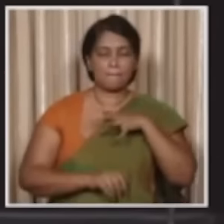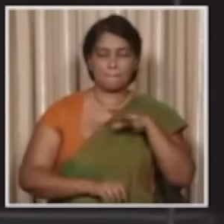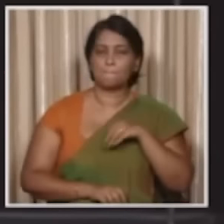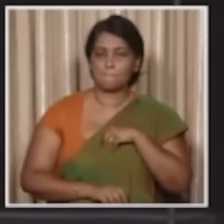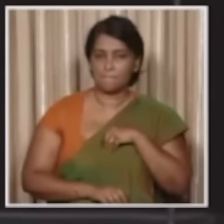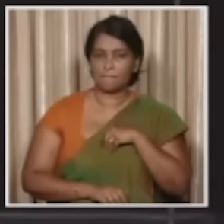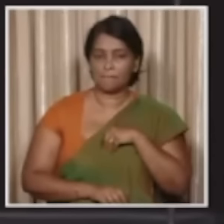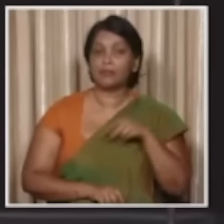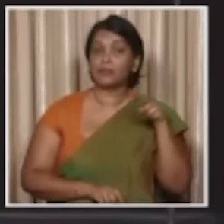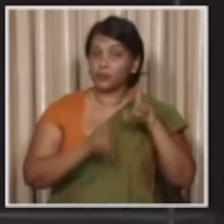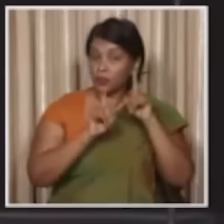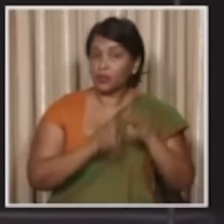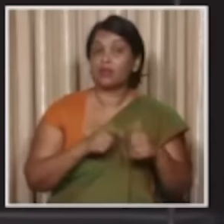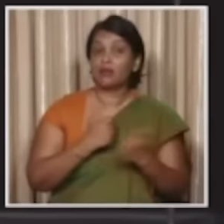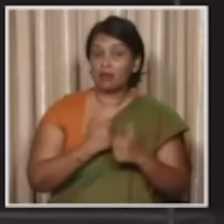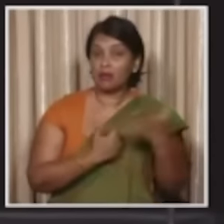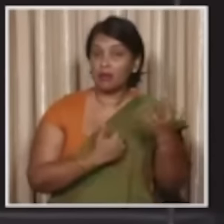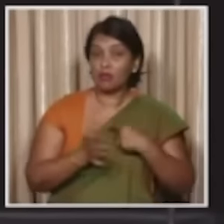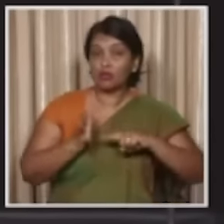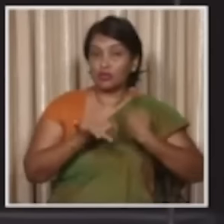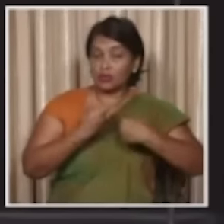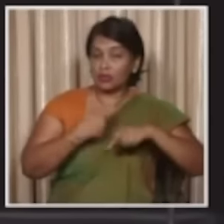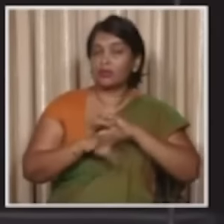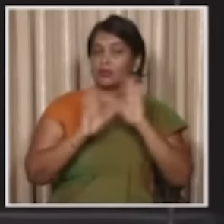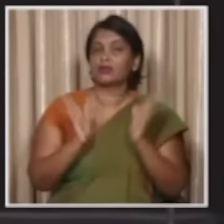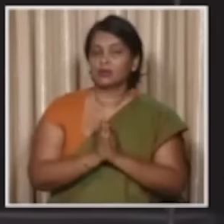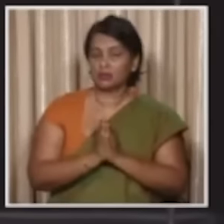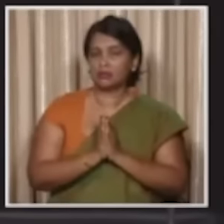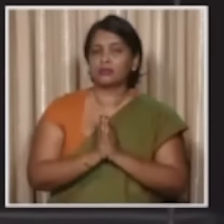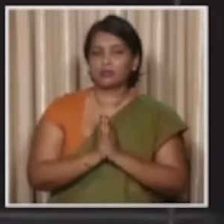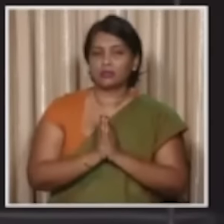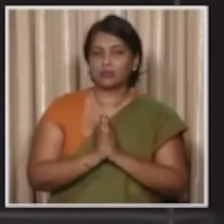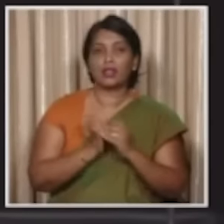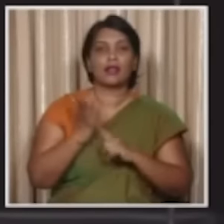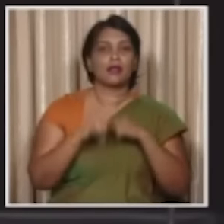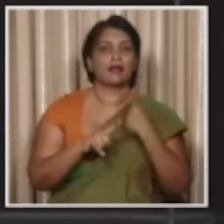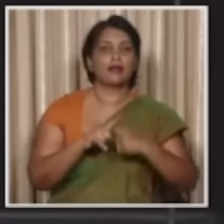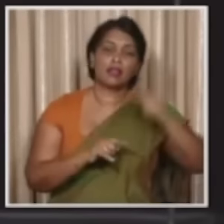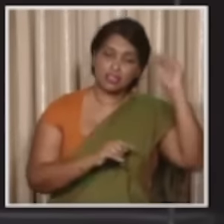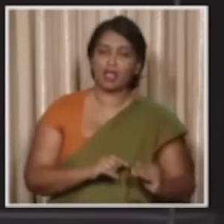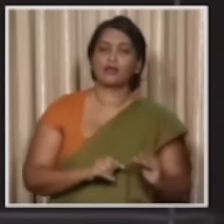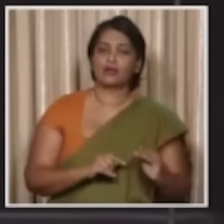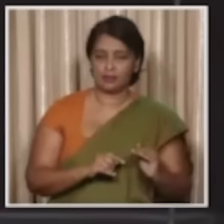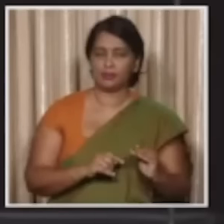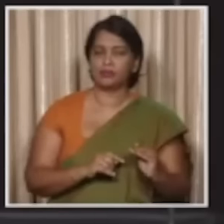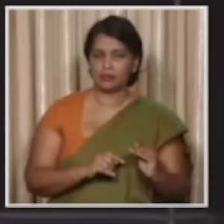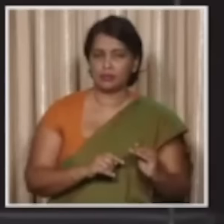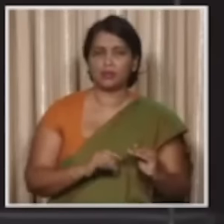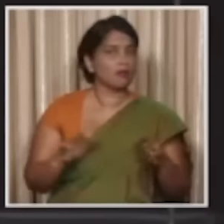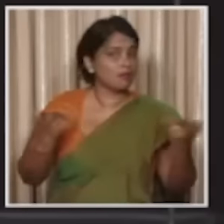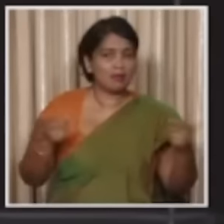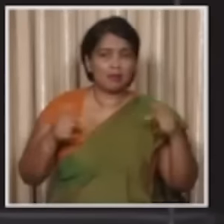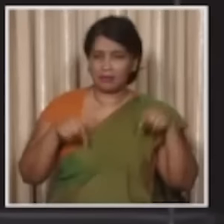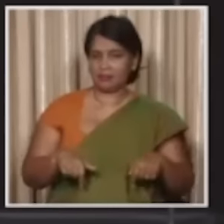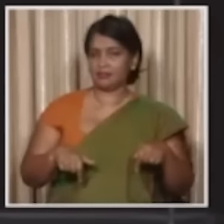වෙනවා. මේවා හදන්න ගන්න අමුද්‍රව්‍ය ඒකට ටැක්ස් එක අඩු කරන්න ඕනේ. නැතුව දැන්